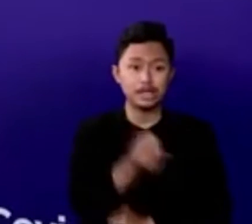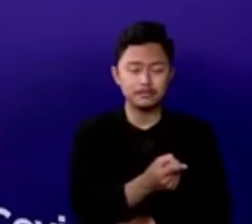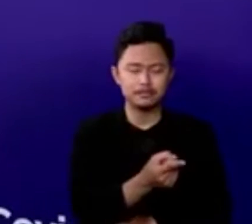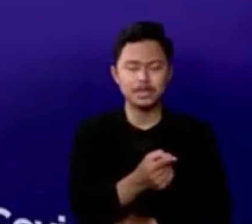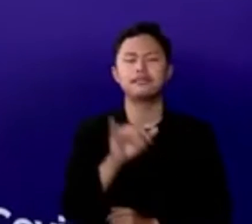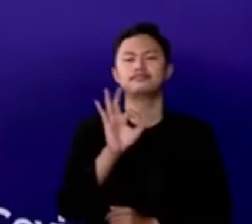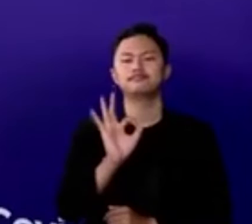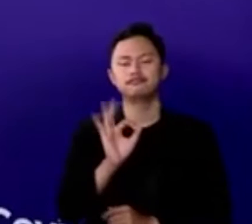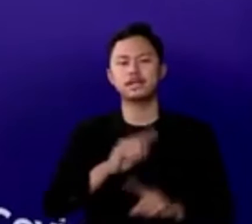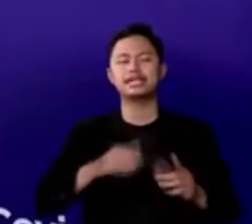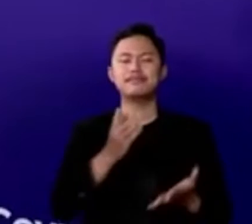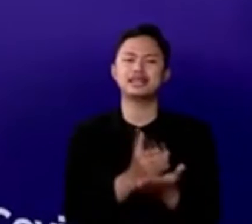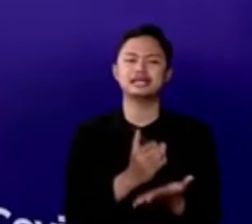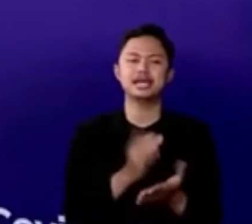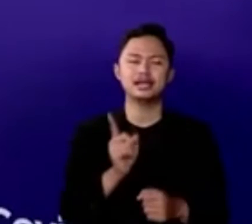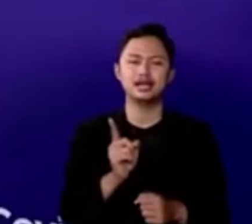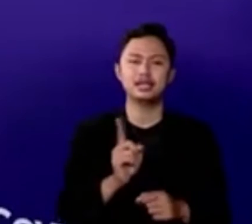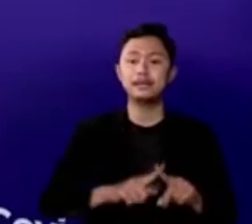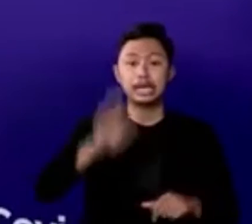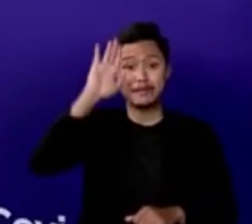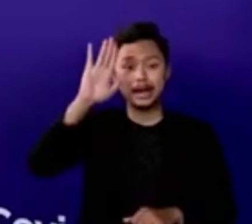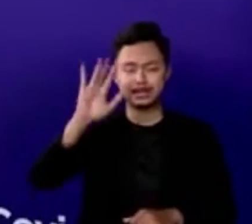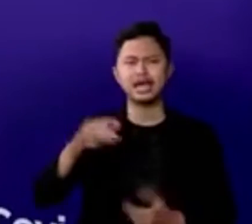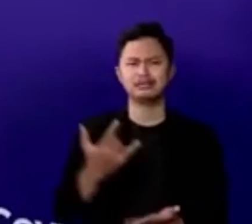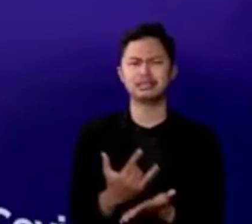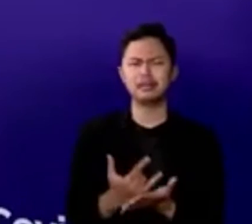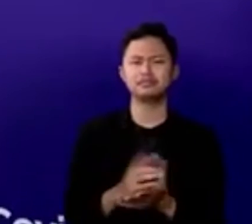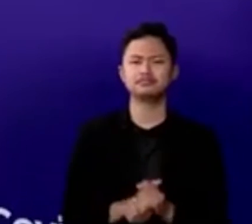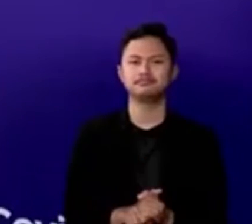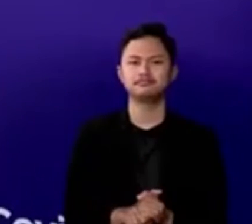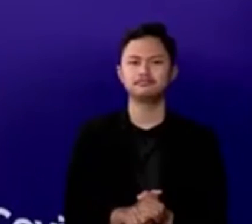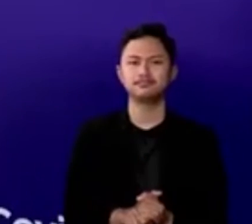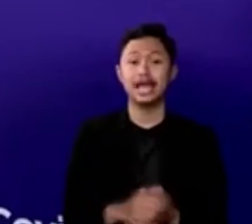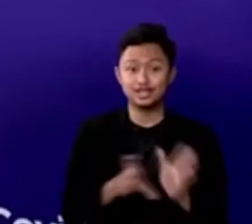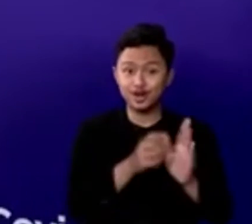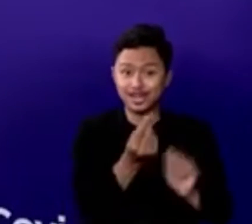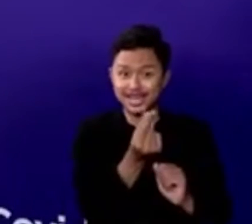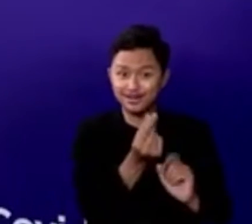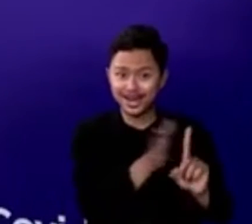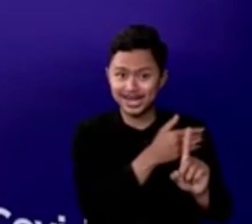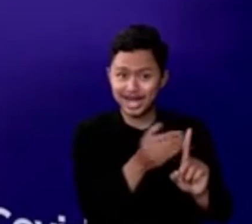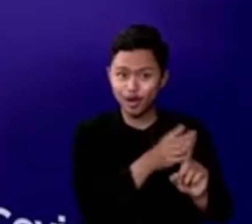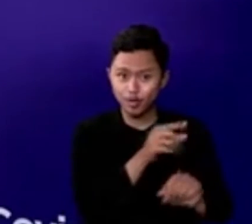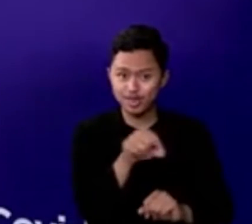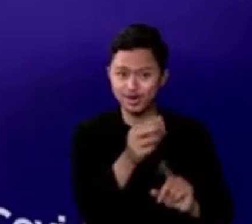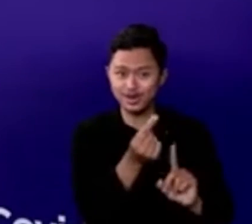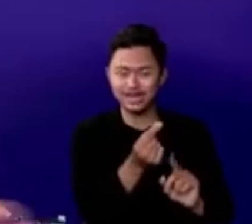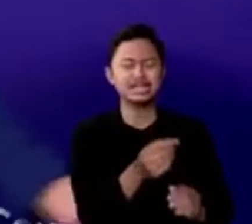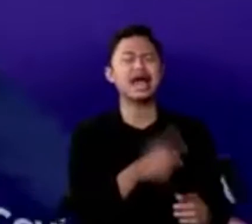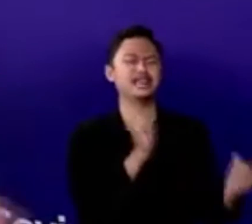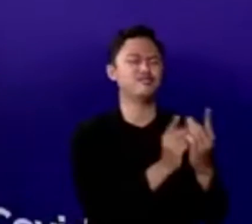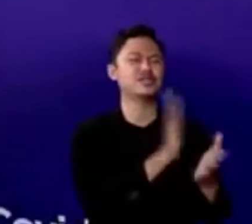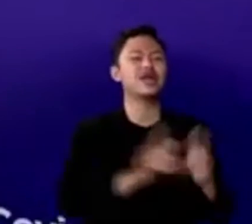dibatasi mungkin kedepan pun saya rasa akan tetap demikian satu hak ya tadi lagi nego gitu ya enakan ke-21